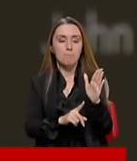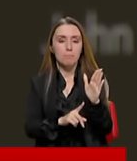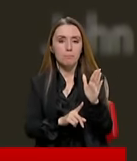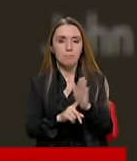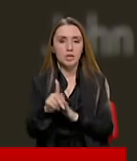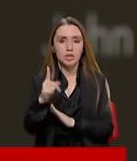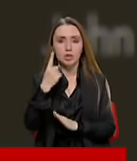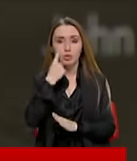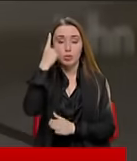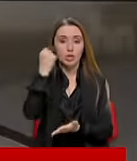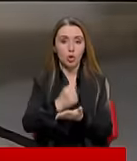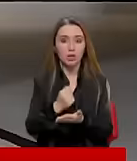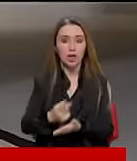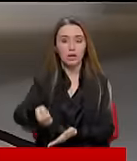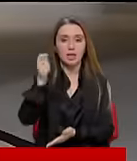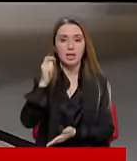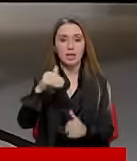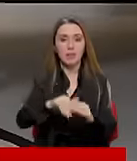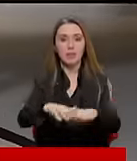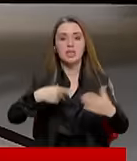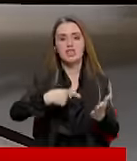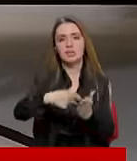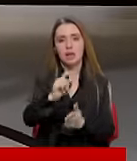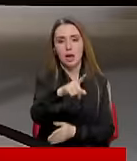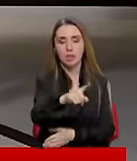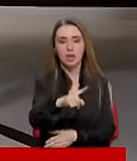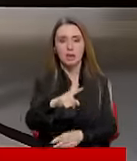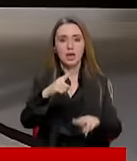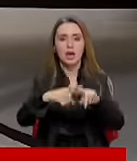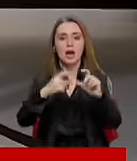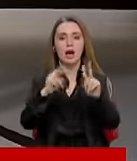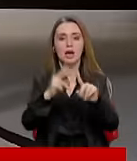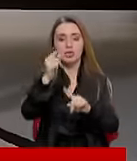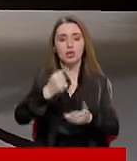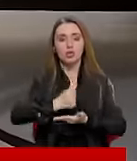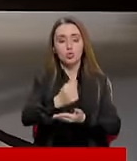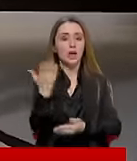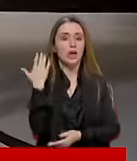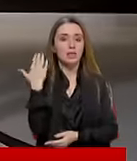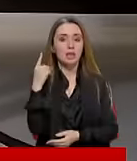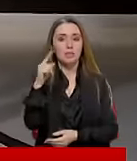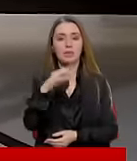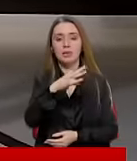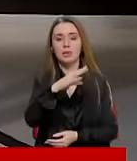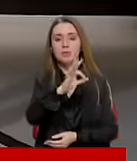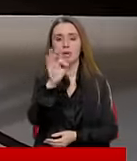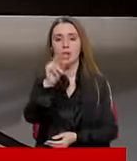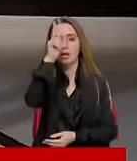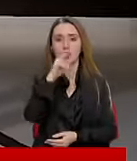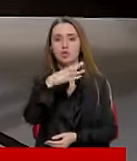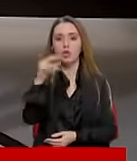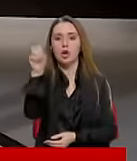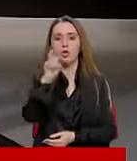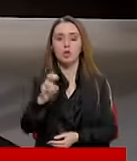cumhurbaşkanının onayladığı krediyi mecliste reddettiler ASKİ'nin bütçesinden Eskiden 1 milyar 200 milyon dolar